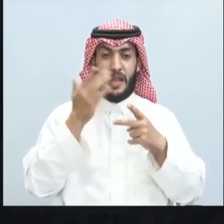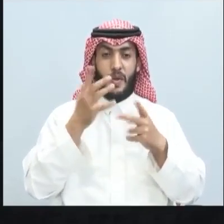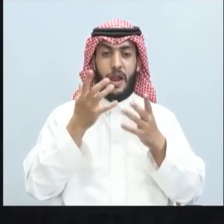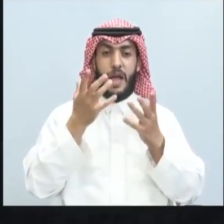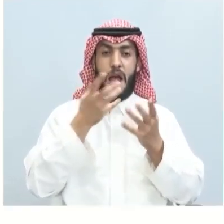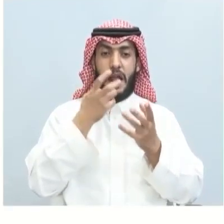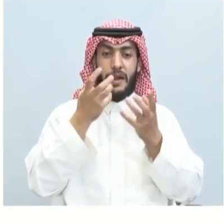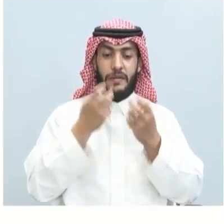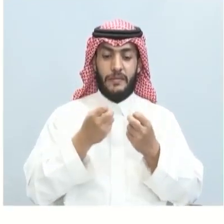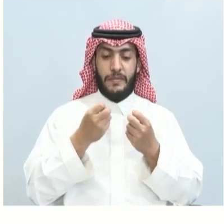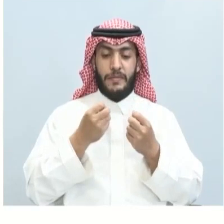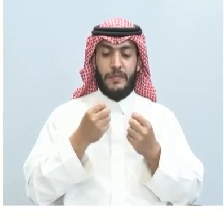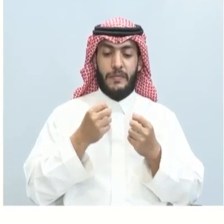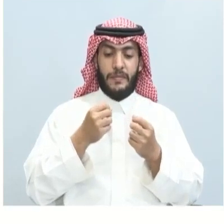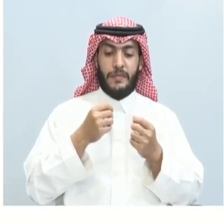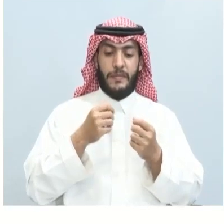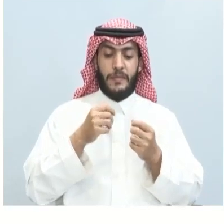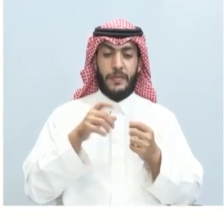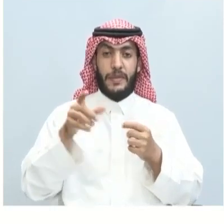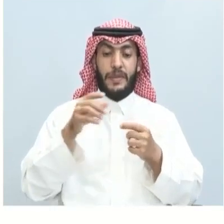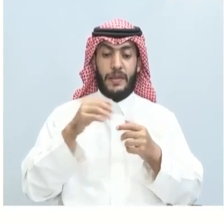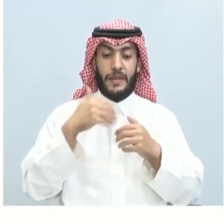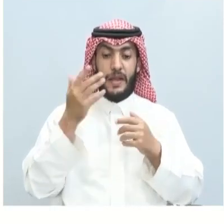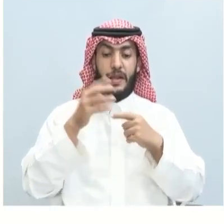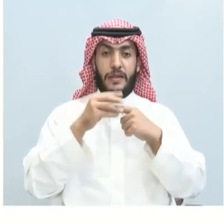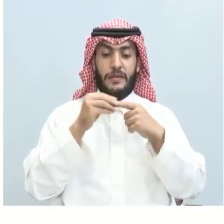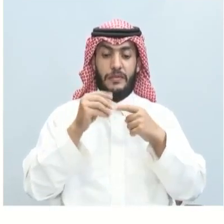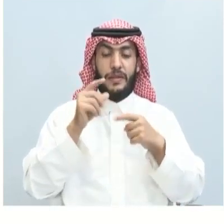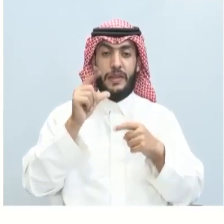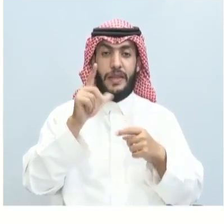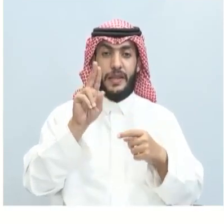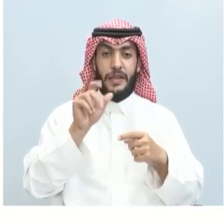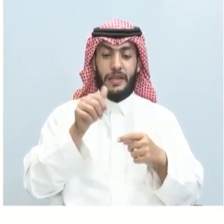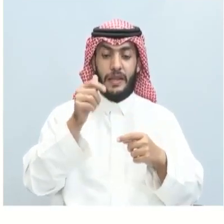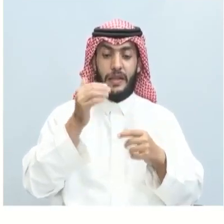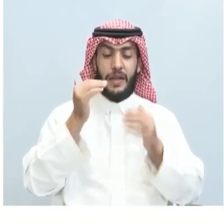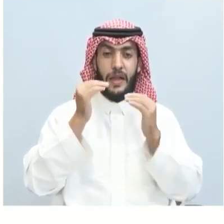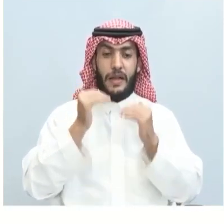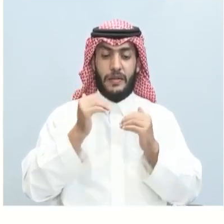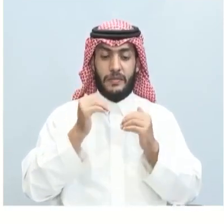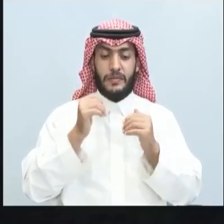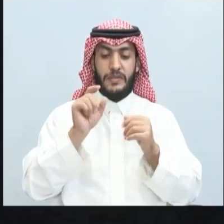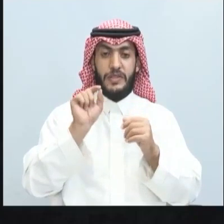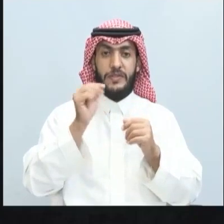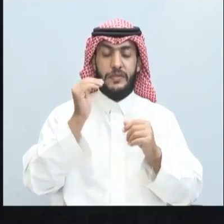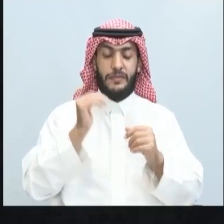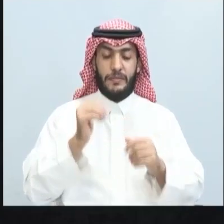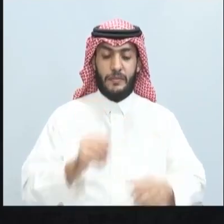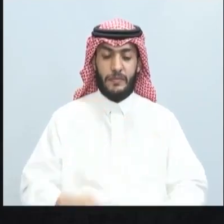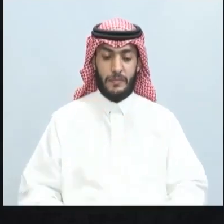للحراره الطارد للحراره الاشاره فيه سالب دلتا اش هنا اقل من